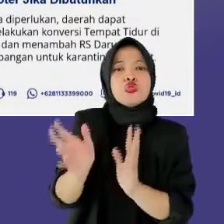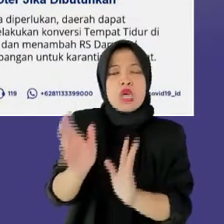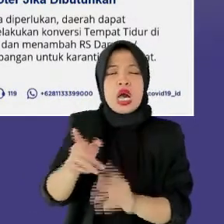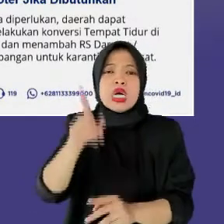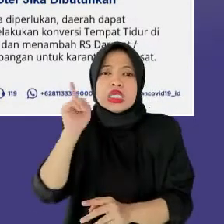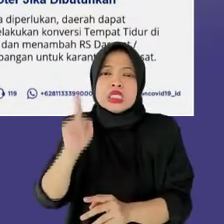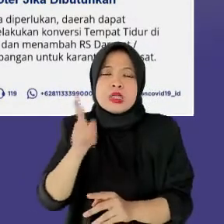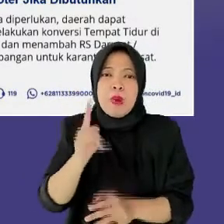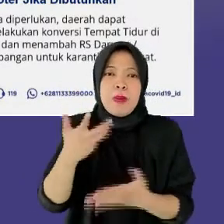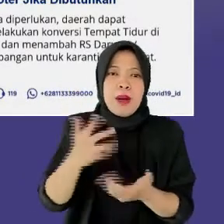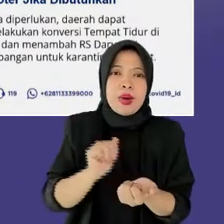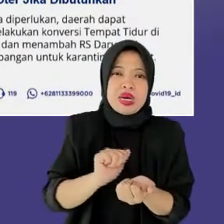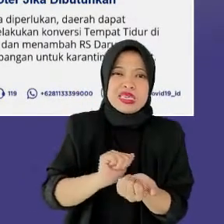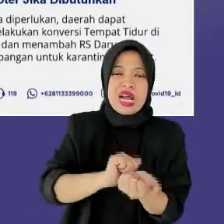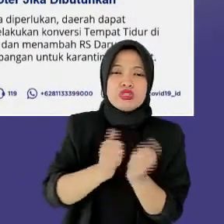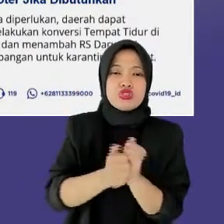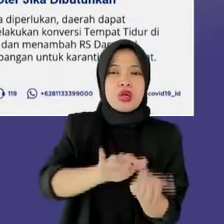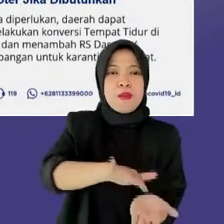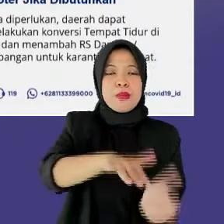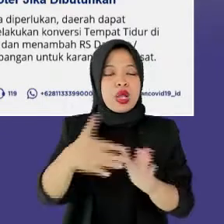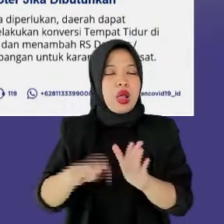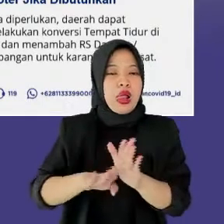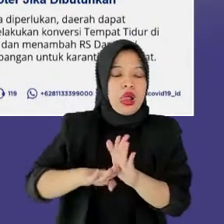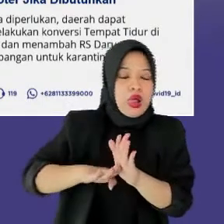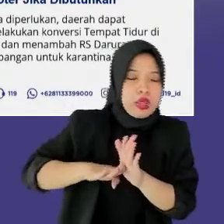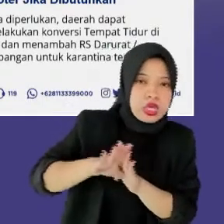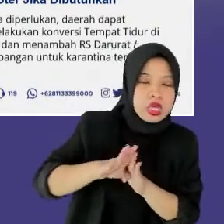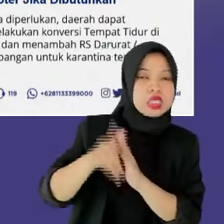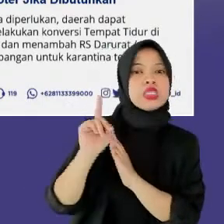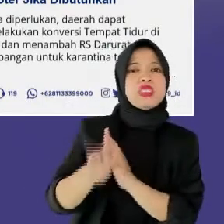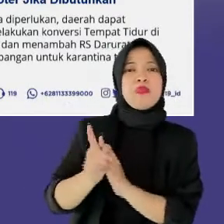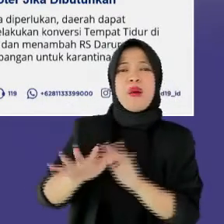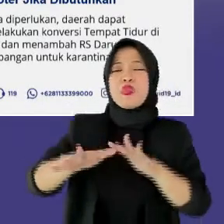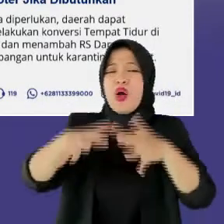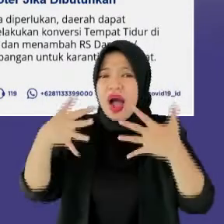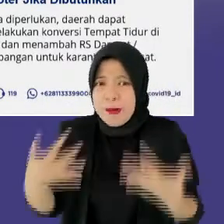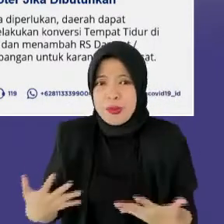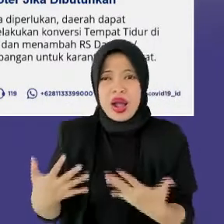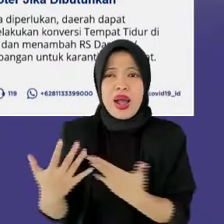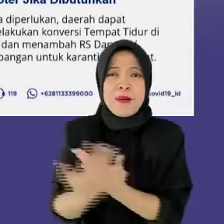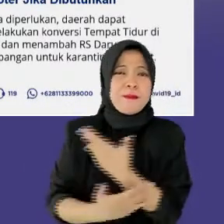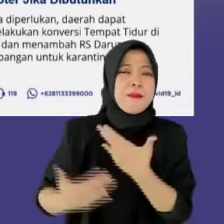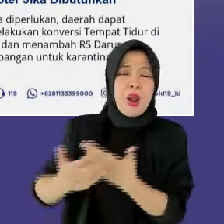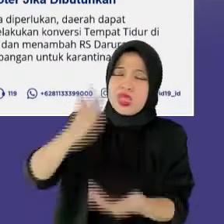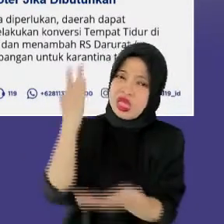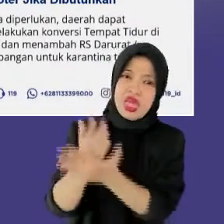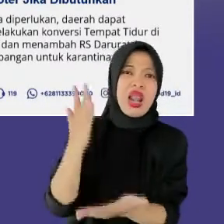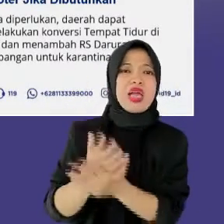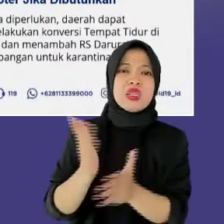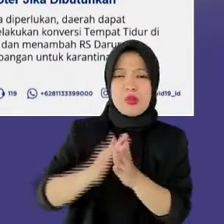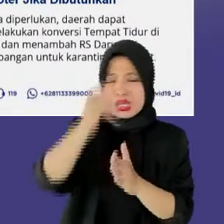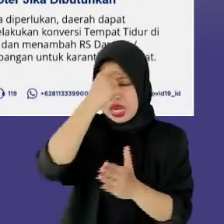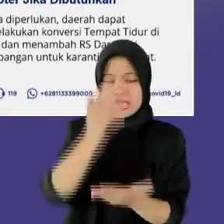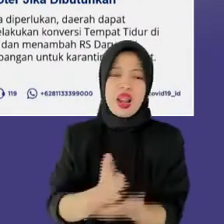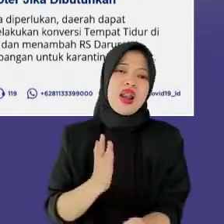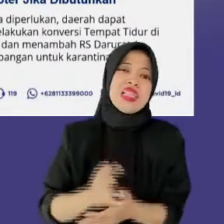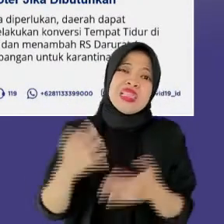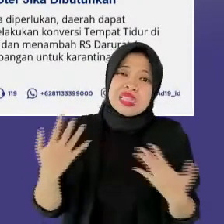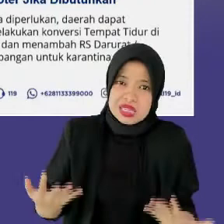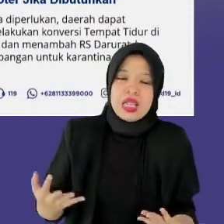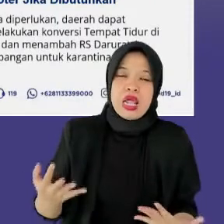satu penyebab angka kematian sempat melonjak dikarenakan penanganan yang terlambat di rumah sakit. Nah, itu juga